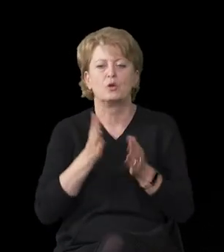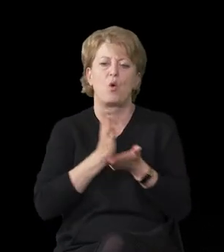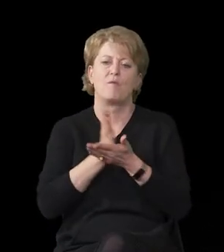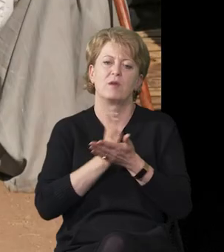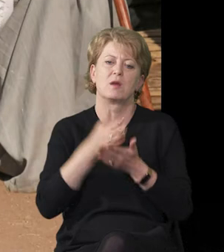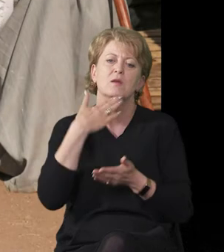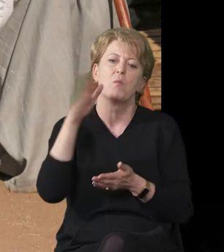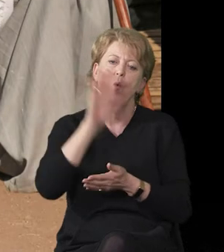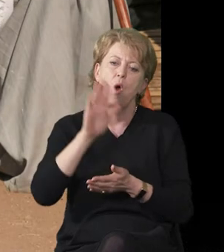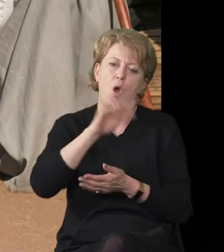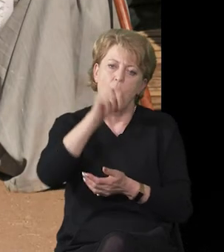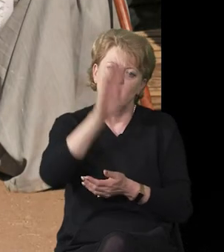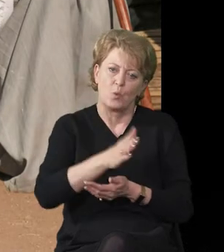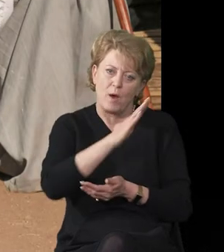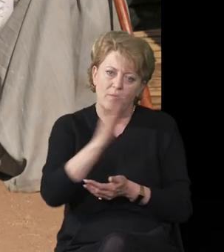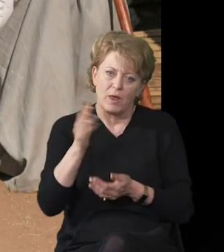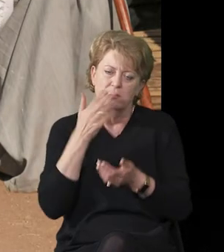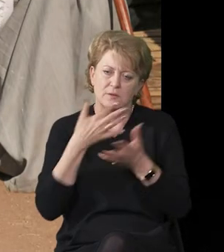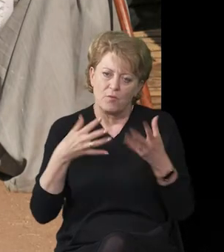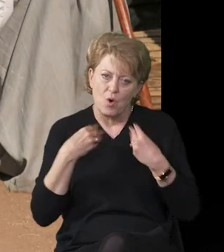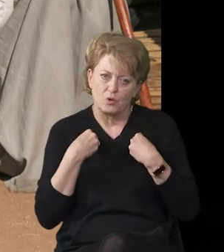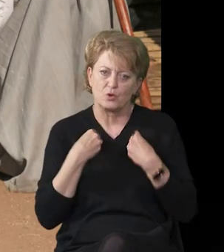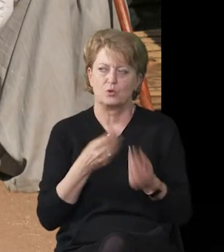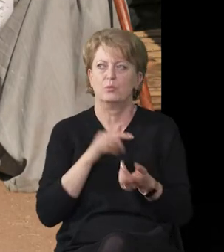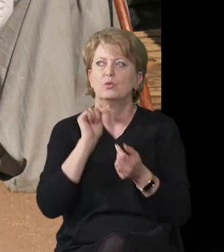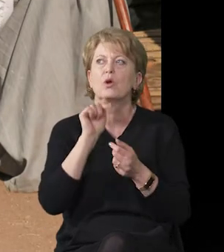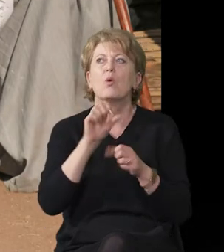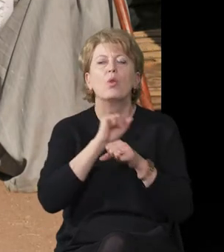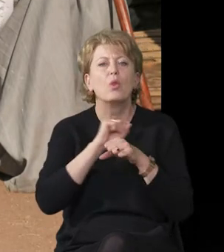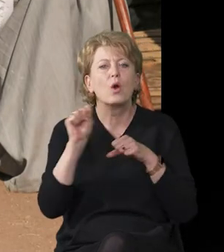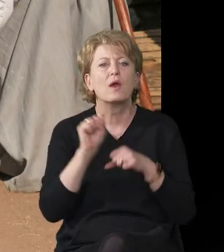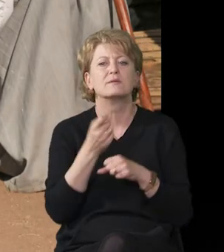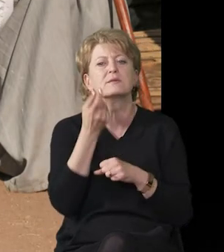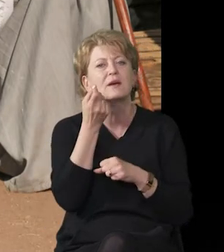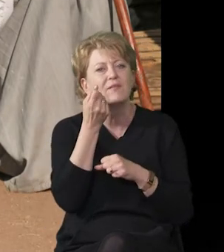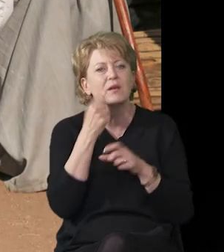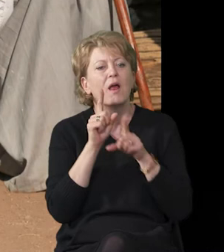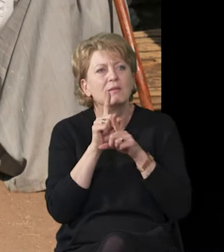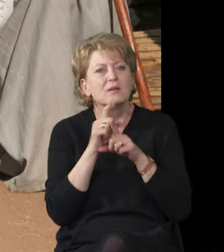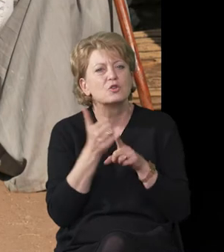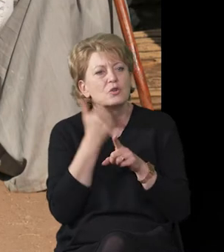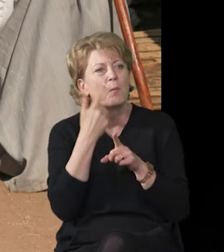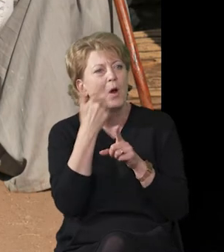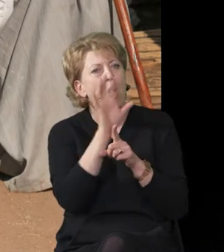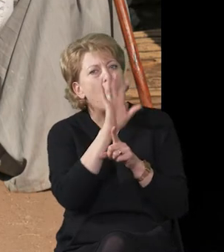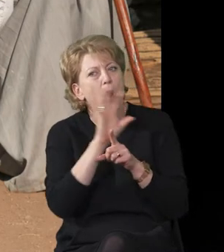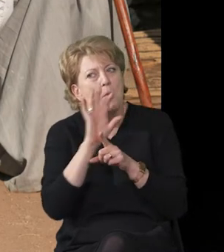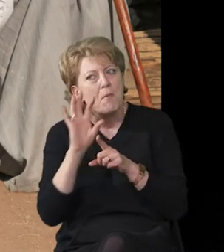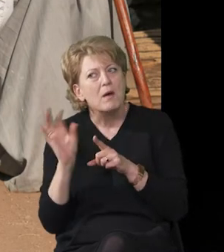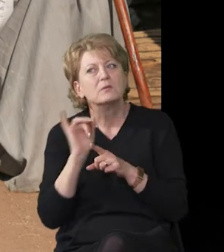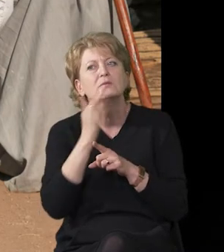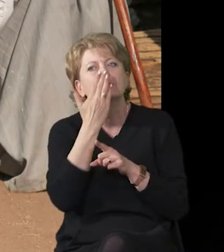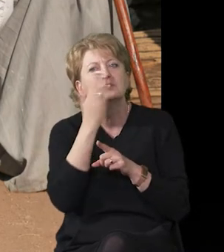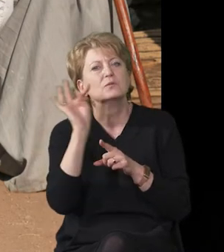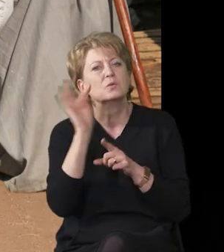od duchownych. No i oczywiście jest to też moment do tego, żeby można obejrzeć sobie, popatrzeć na te obrzędy, na tych